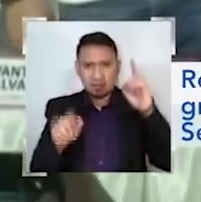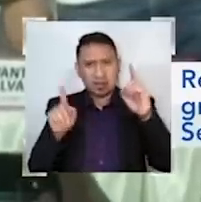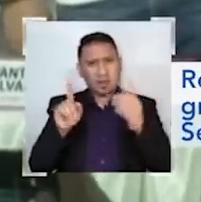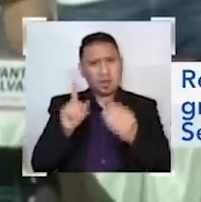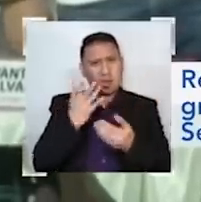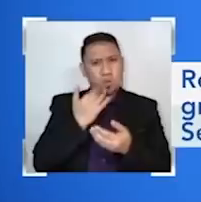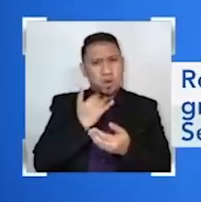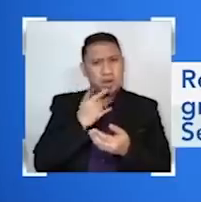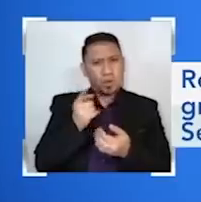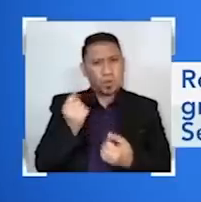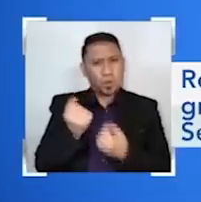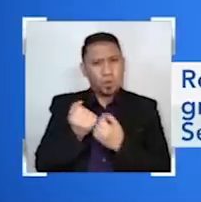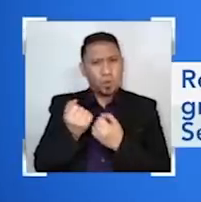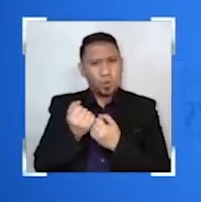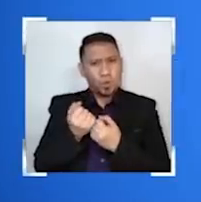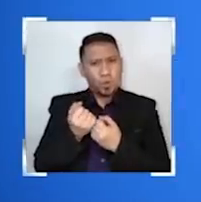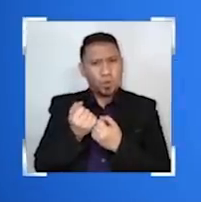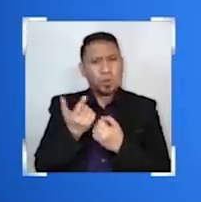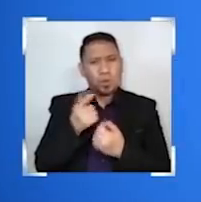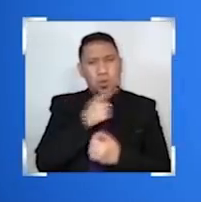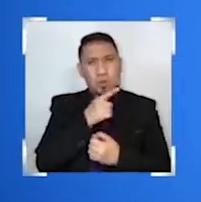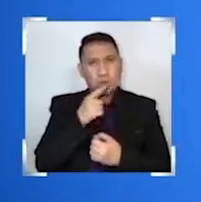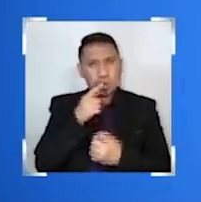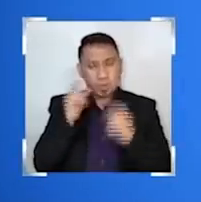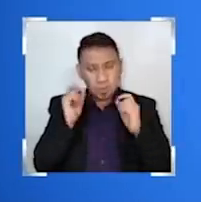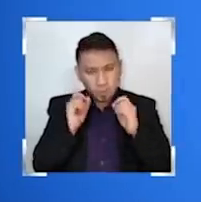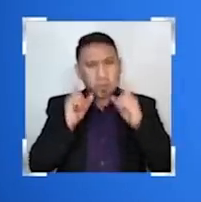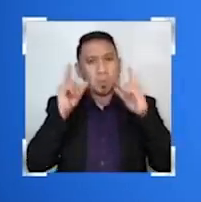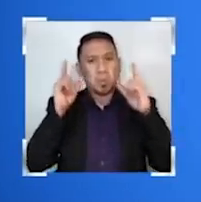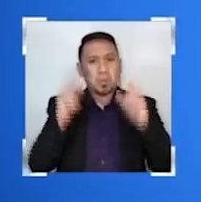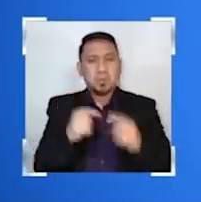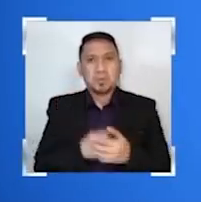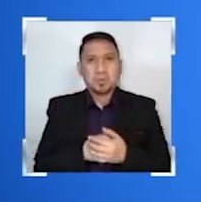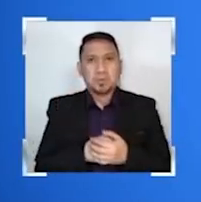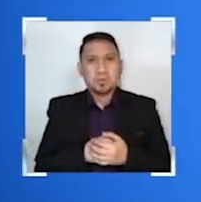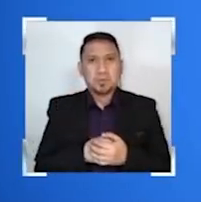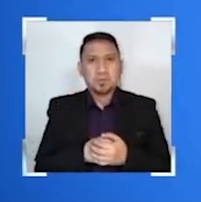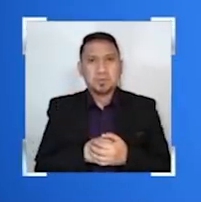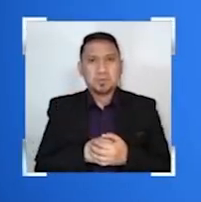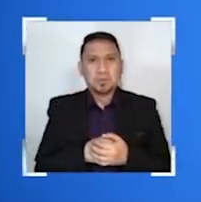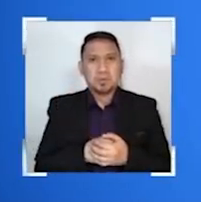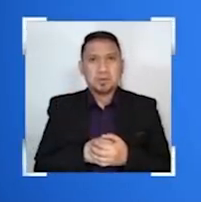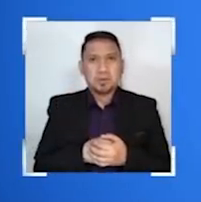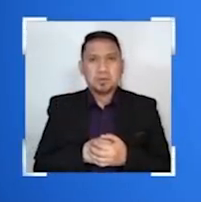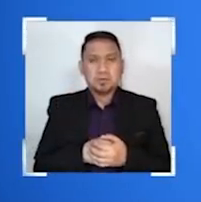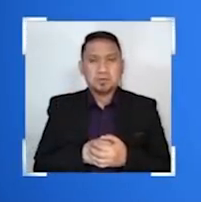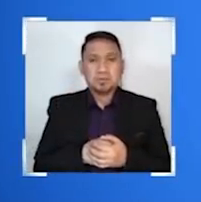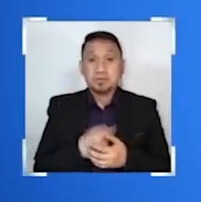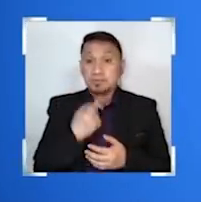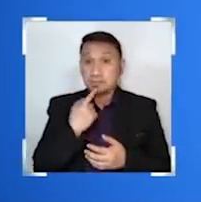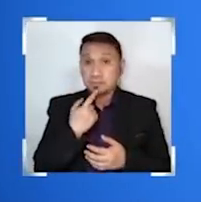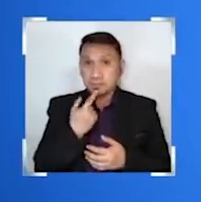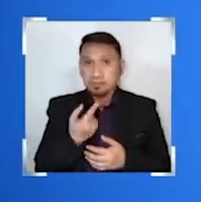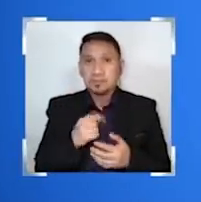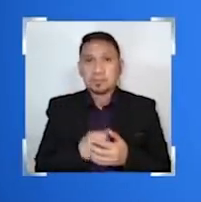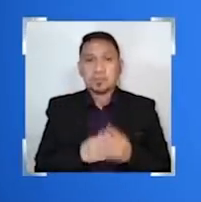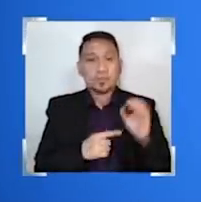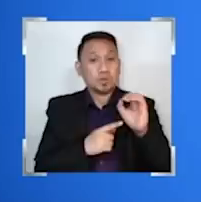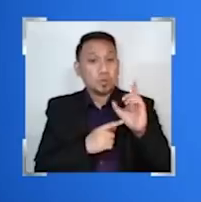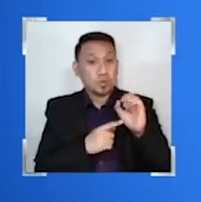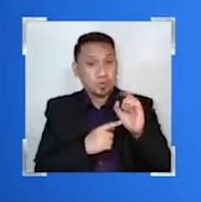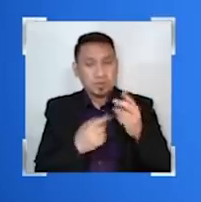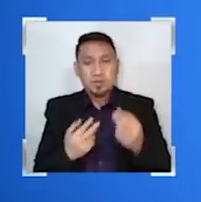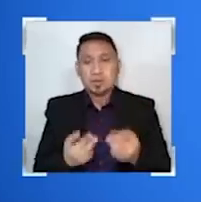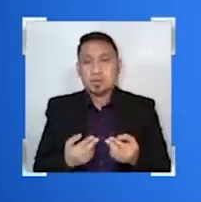kay Robredo. Being one of the original endorsers and